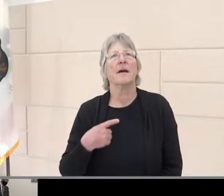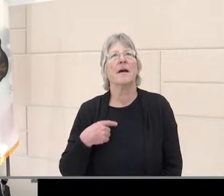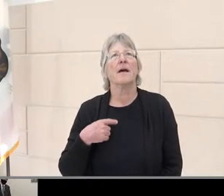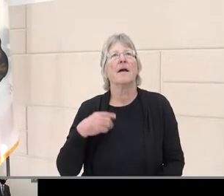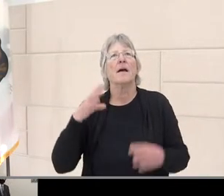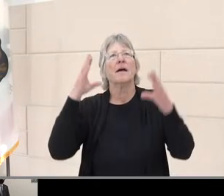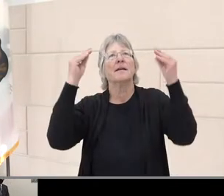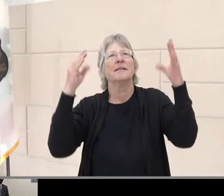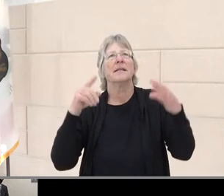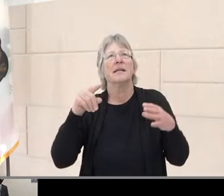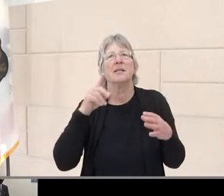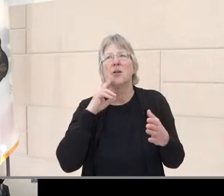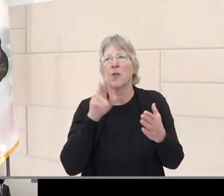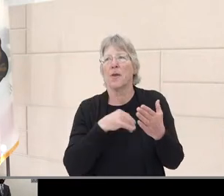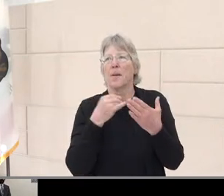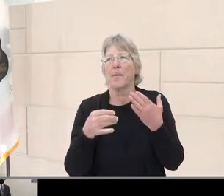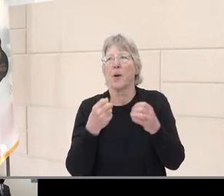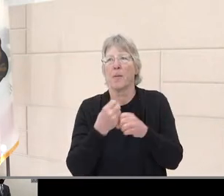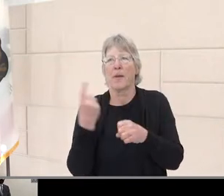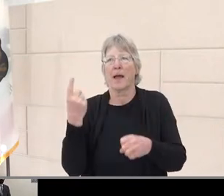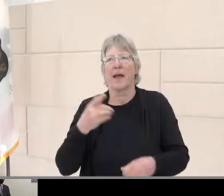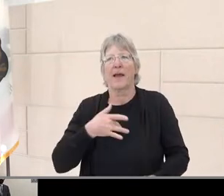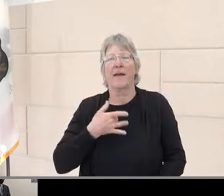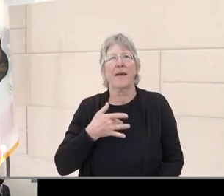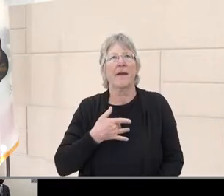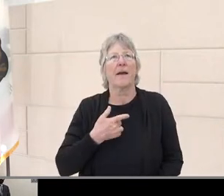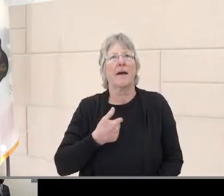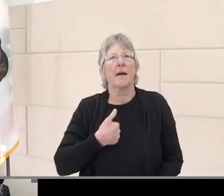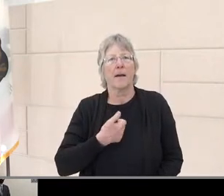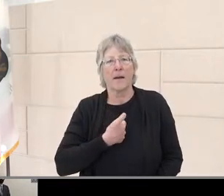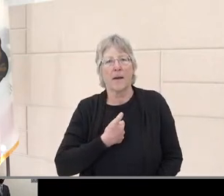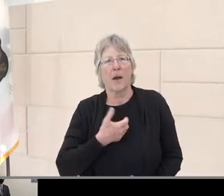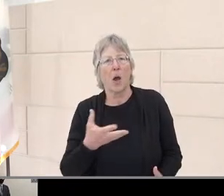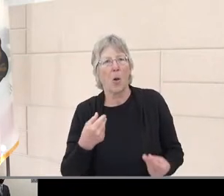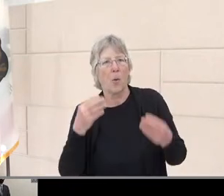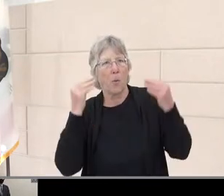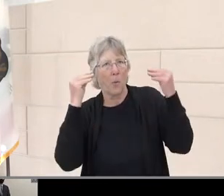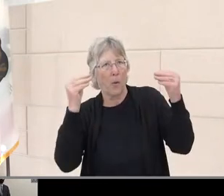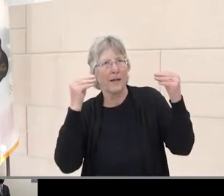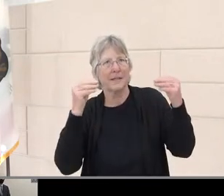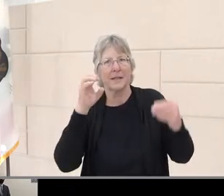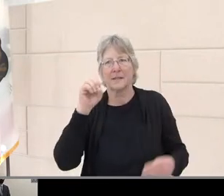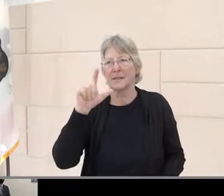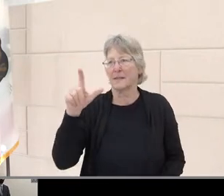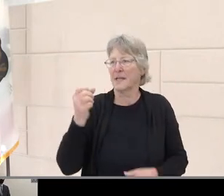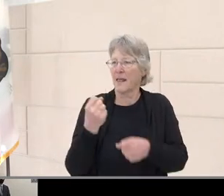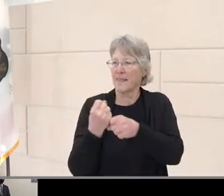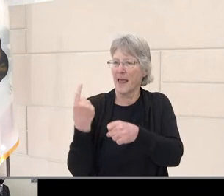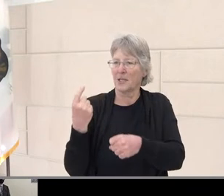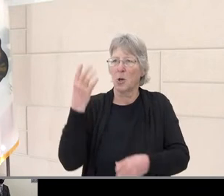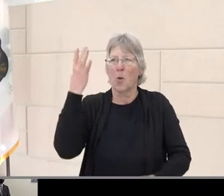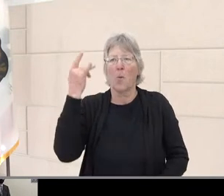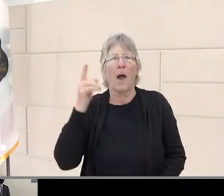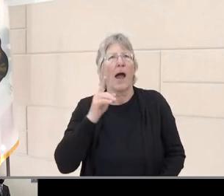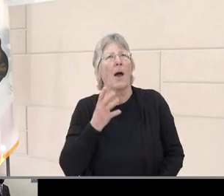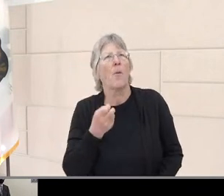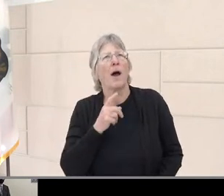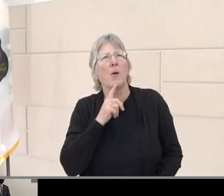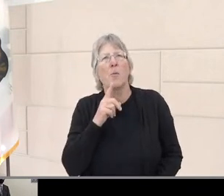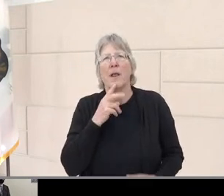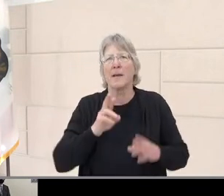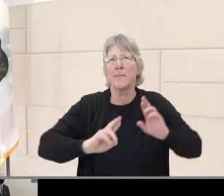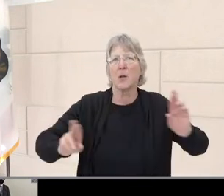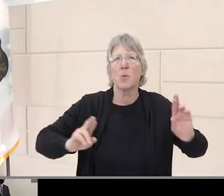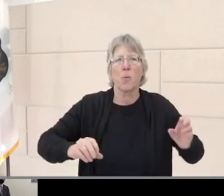ក្នុងនាមជាគ្រូនៅក្នុងកម្មវិធី CEO ខ្ញុំបានបង្ហាត់នៅក្នុងកម្ម